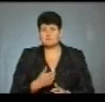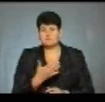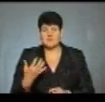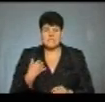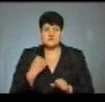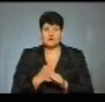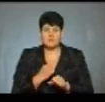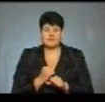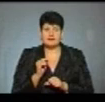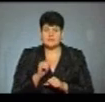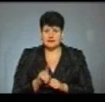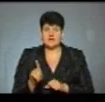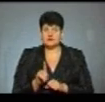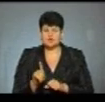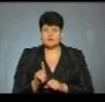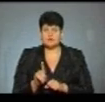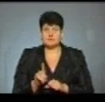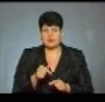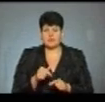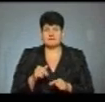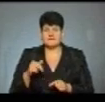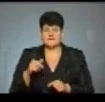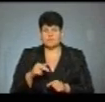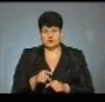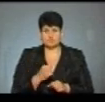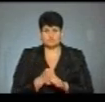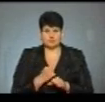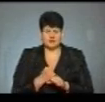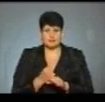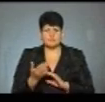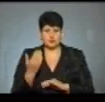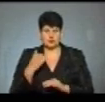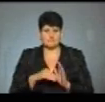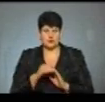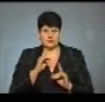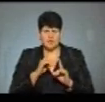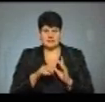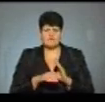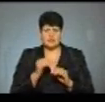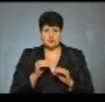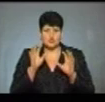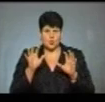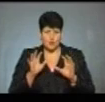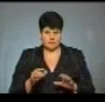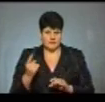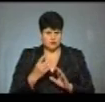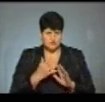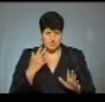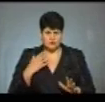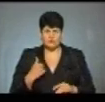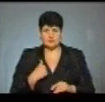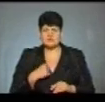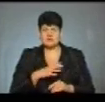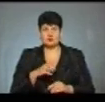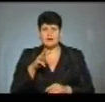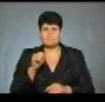зробили те, що не зробили, і за те, що ми виходили, щоб зробила минула Верховна Рада, це виборчий кодекс в першу чергу. Ми не будемо мати